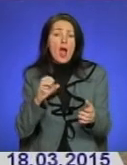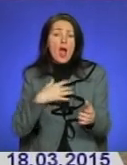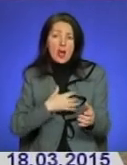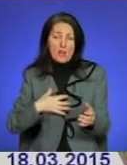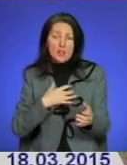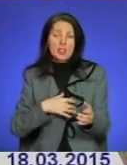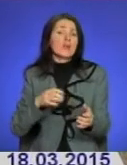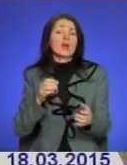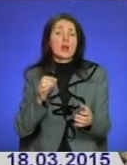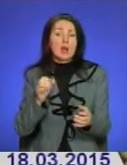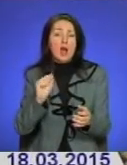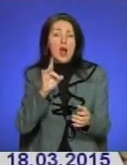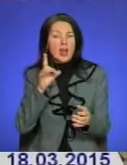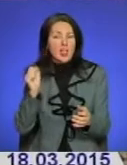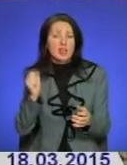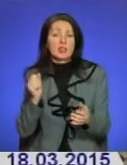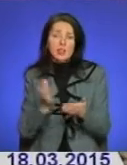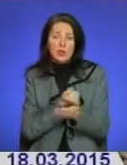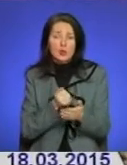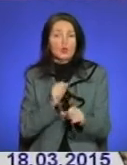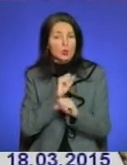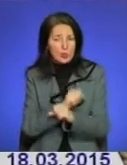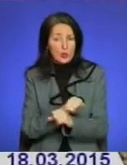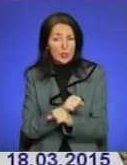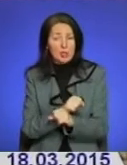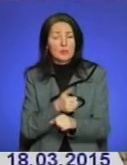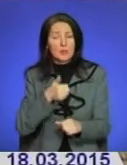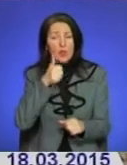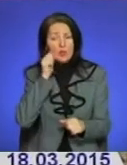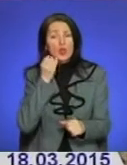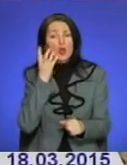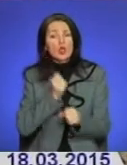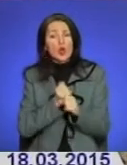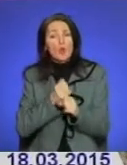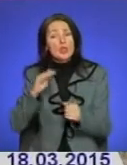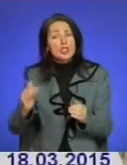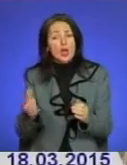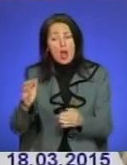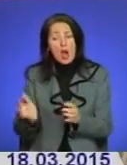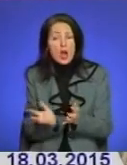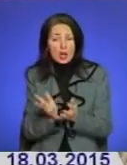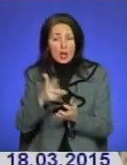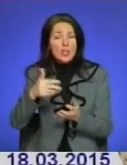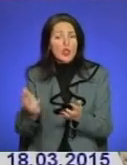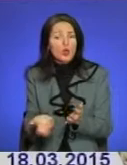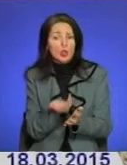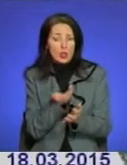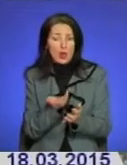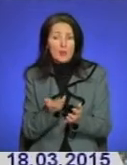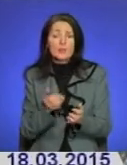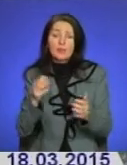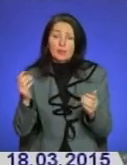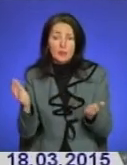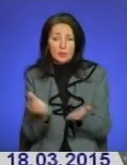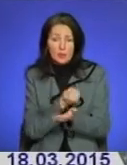дослідити місцевість. Вчора, коли робочі важкою технікою рили котлован під забудову поряд із залізничним вокзалом Тернополя, натрапили